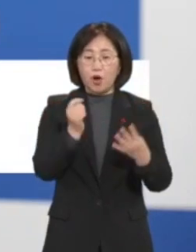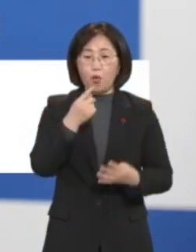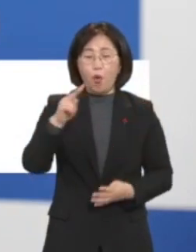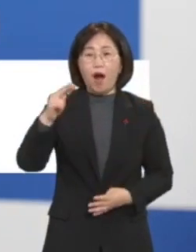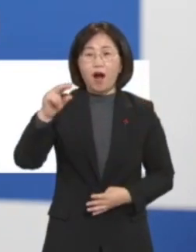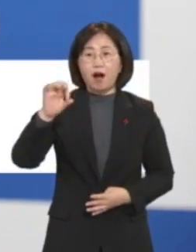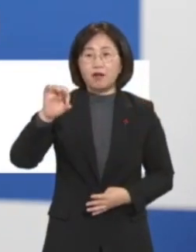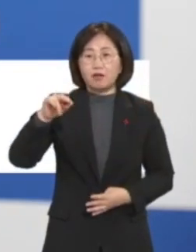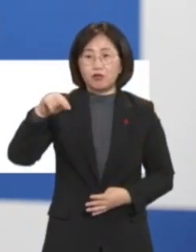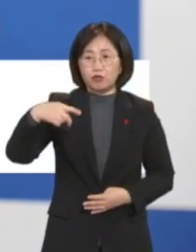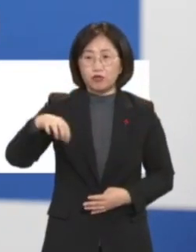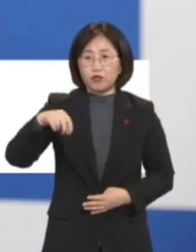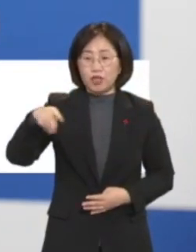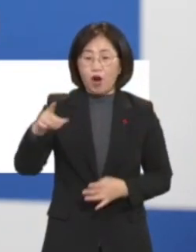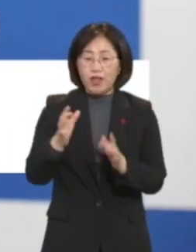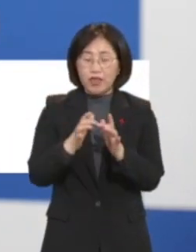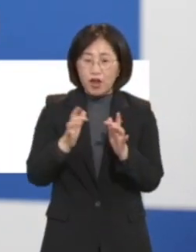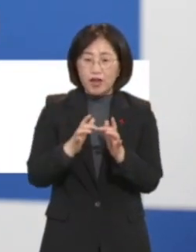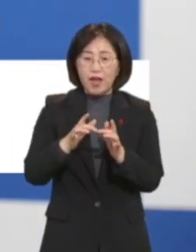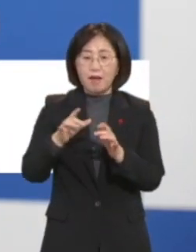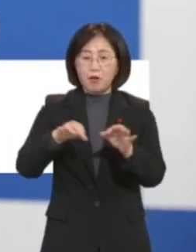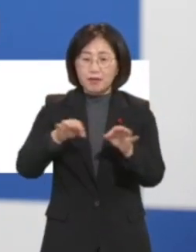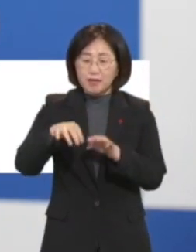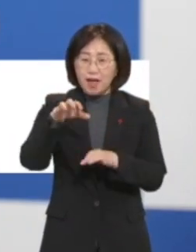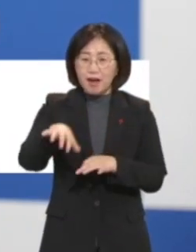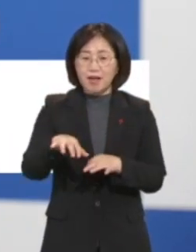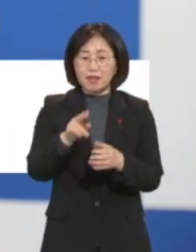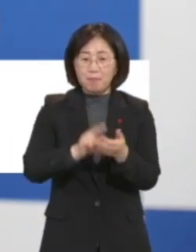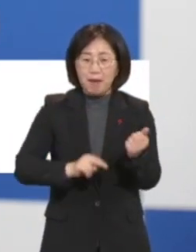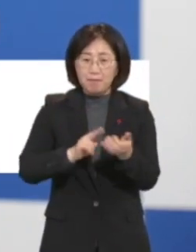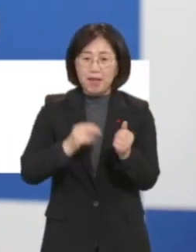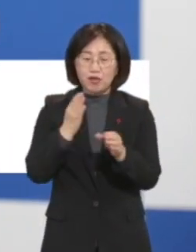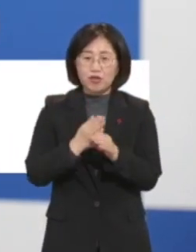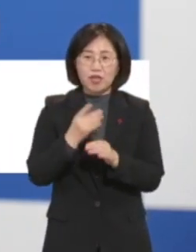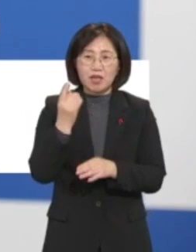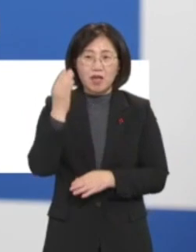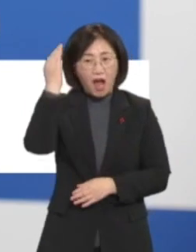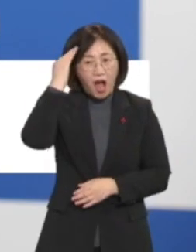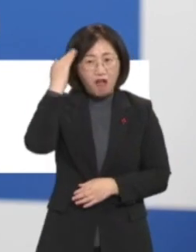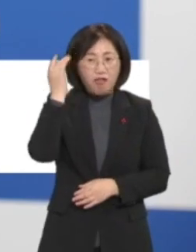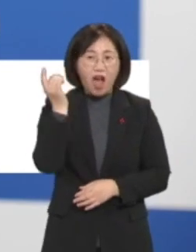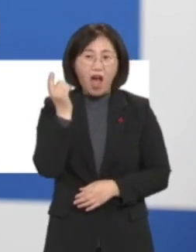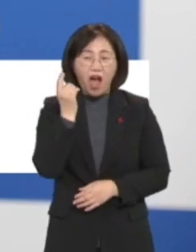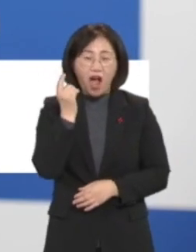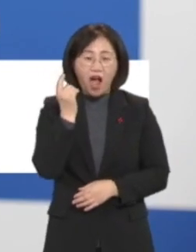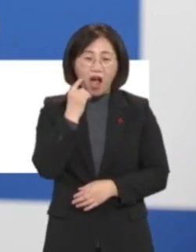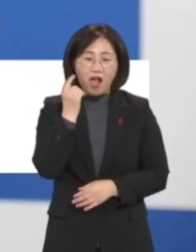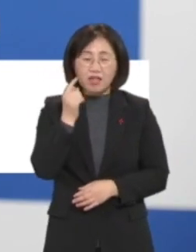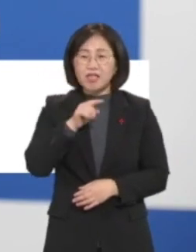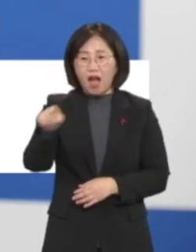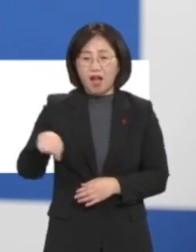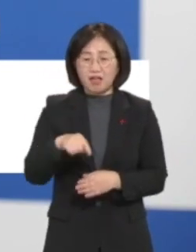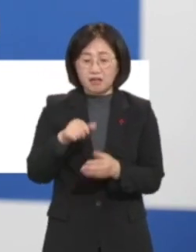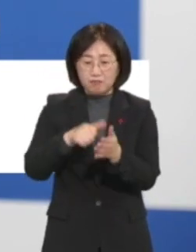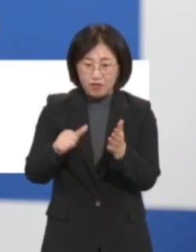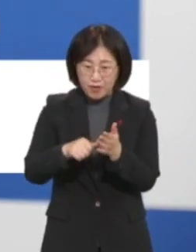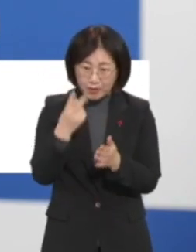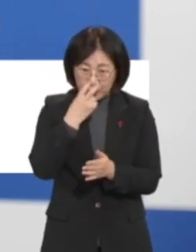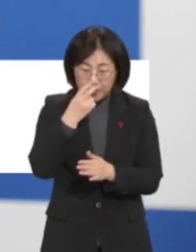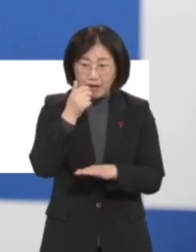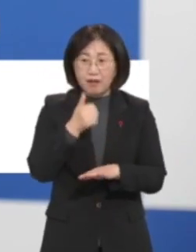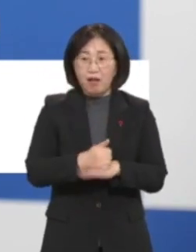소재 온라인 오프라인에서 유통되고 있는 한국 위조 상품에 대해서 실태 조사를 실시하였고 어